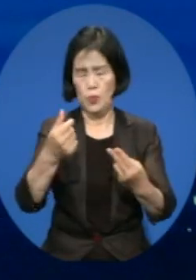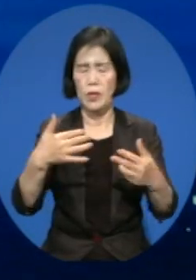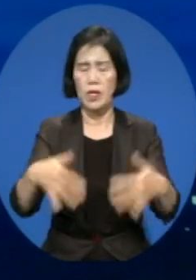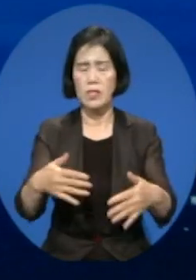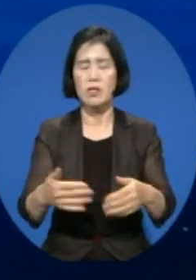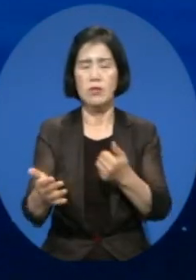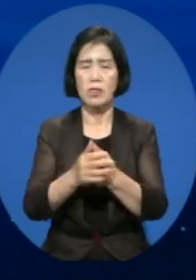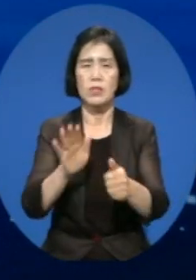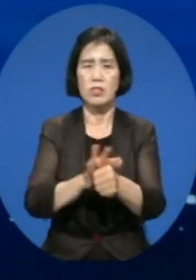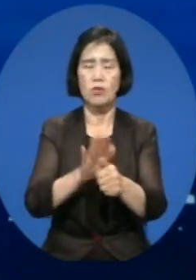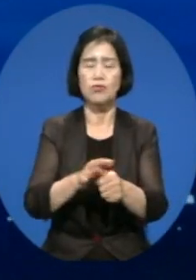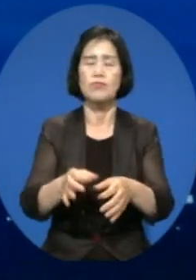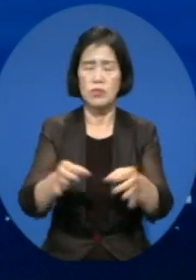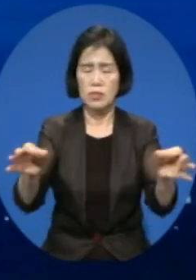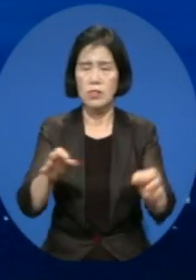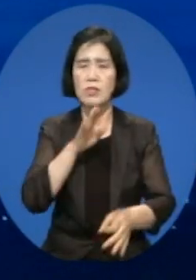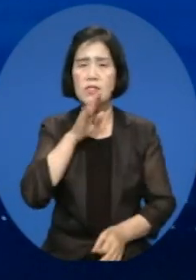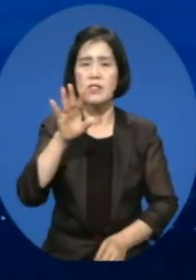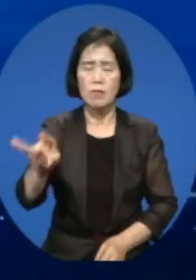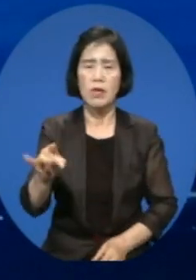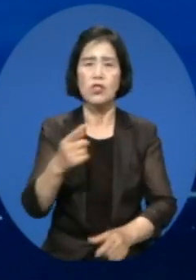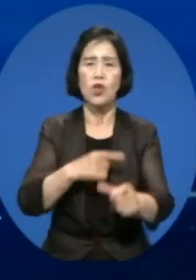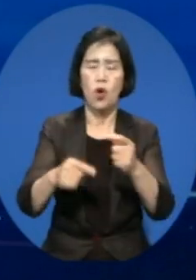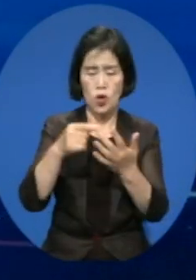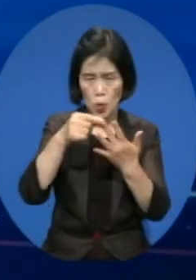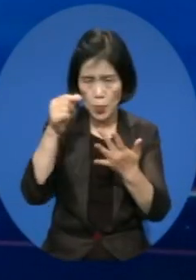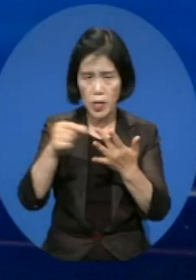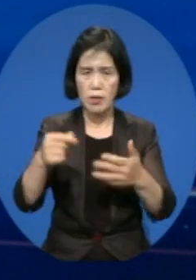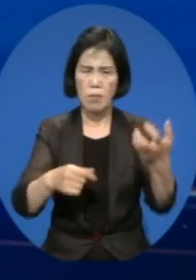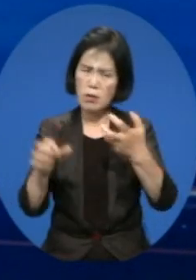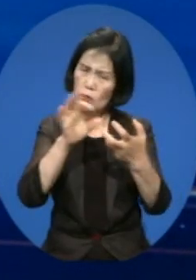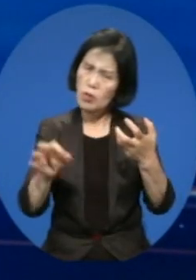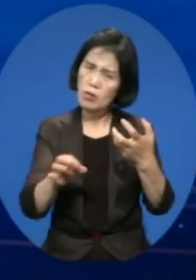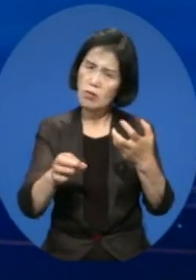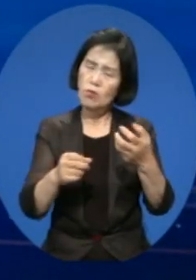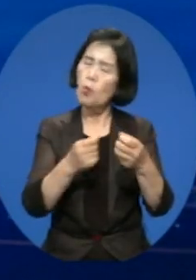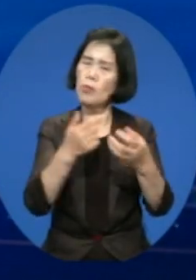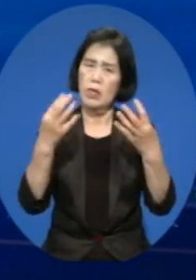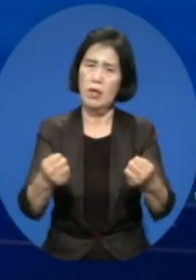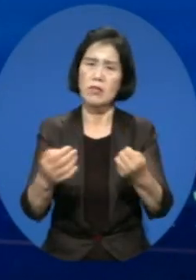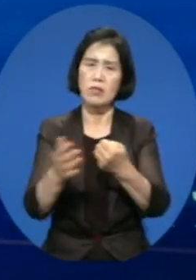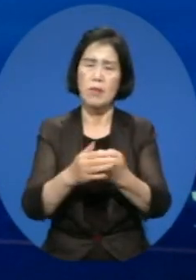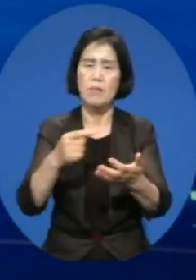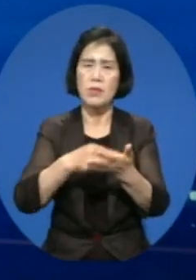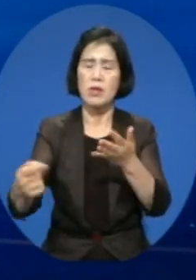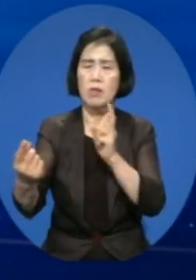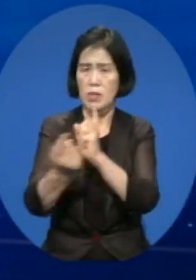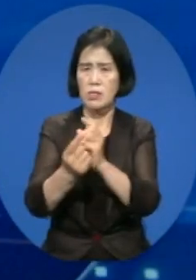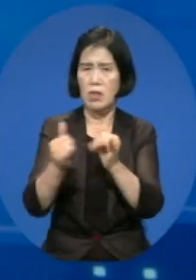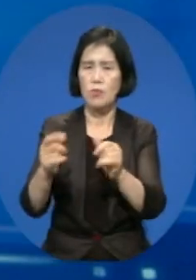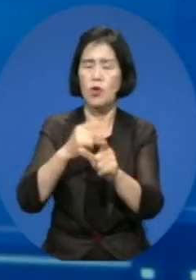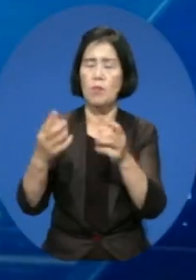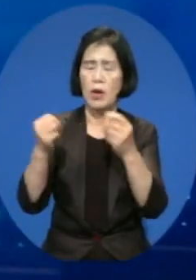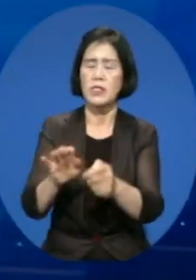그러므로 지원금 지급은 당연한데 다만 더 선별적으로 80%까지도 너무 지나치고 피해를 본 계층에게 더